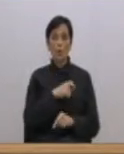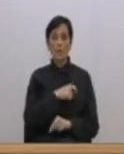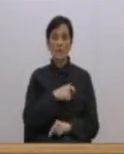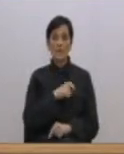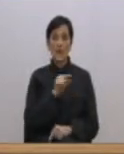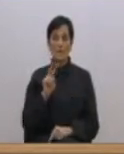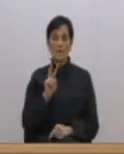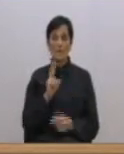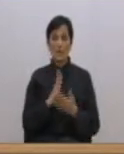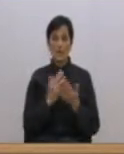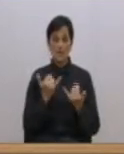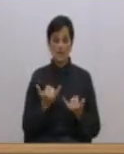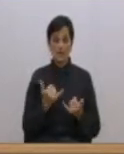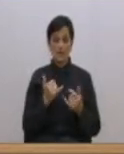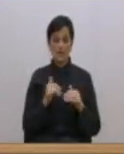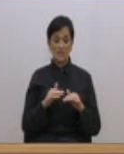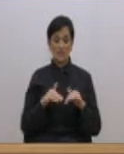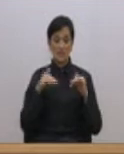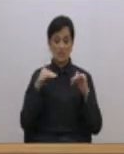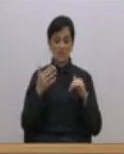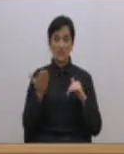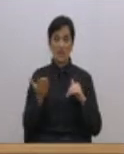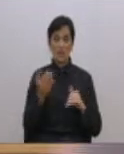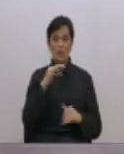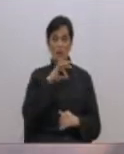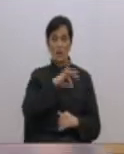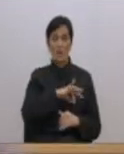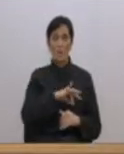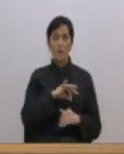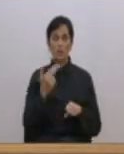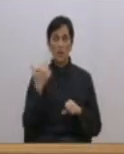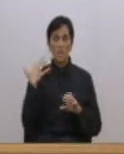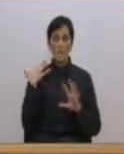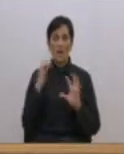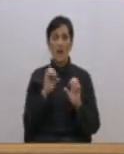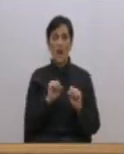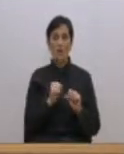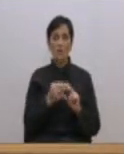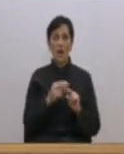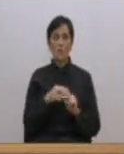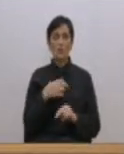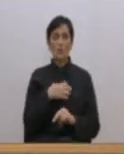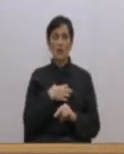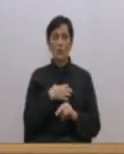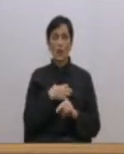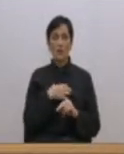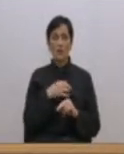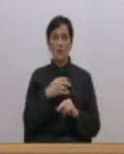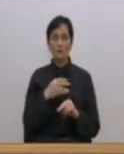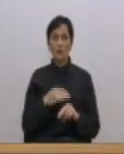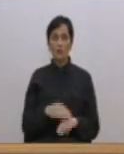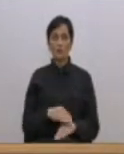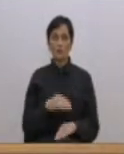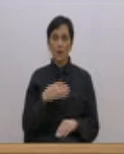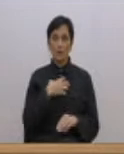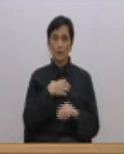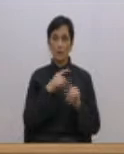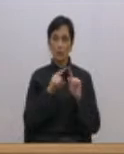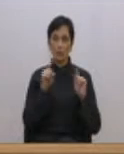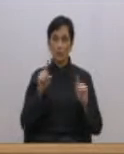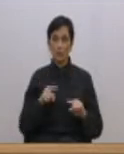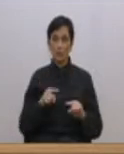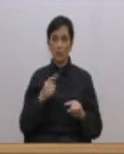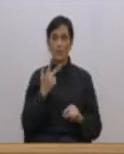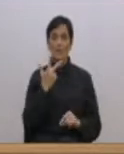ვინც არიან დღეს ბაში, გამოიყენებენ ამ შესაძლებლობას და ამ მნიშვნელოვან პაკეტს. მე ყურადღებას გავამახვილებ